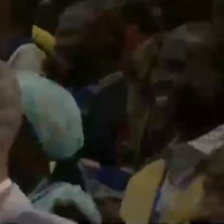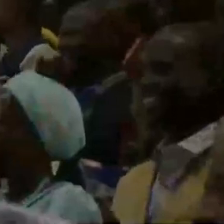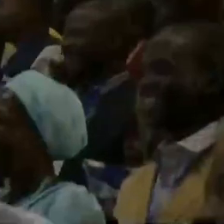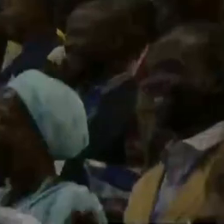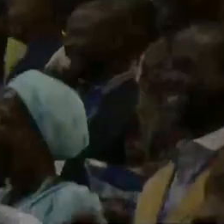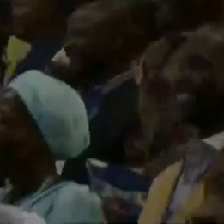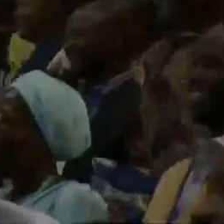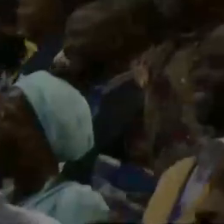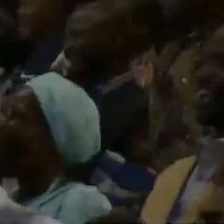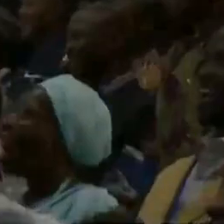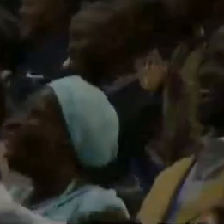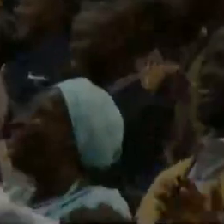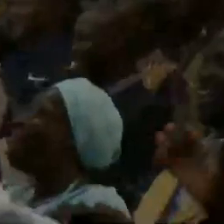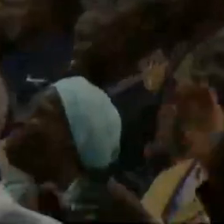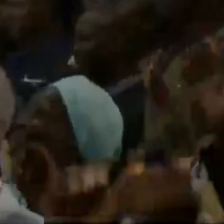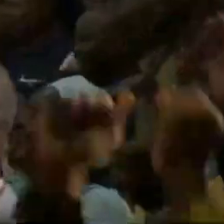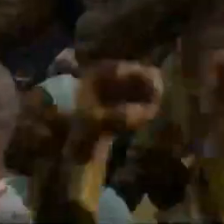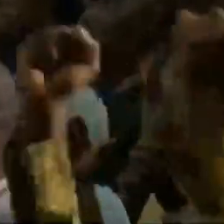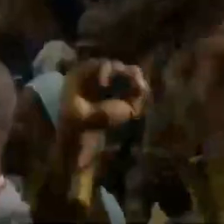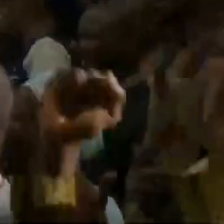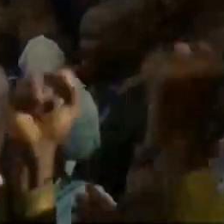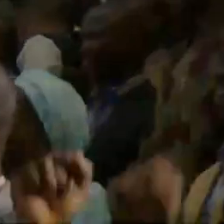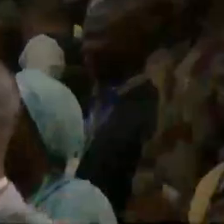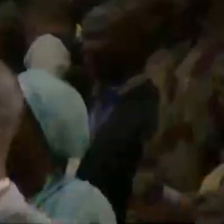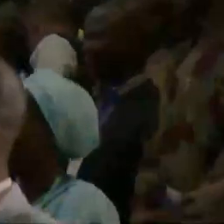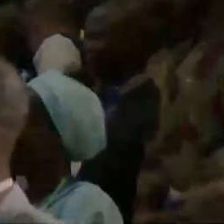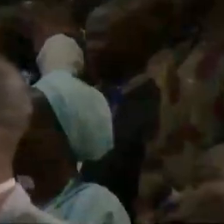Tout le monde, gloire à Dieu.